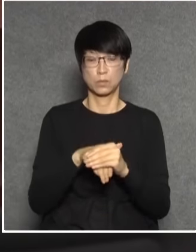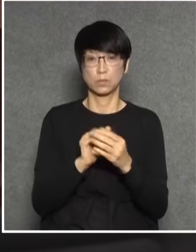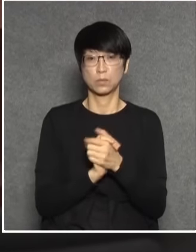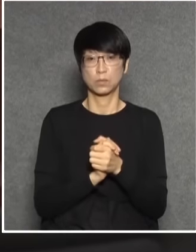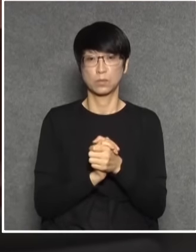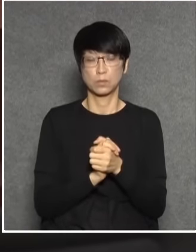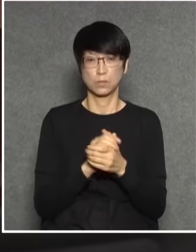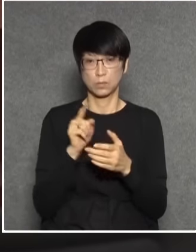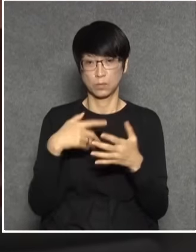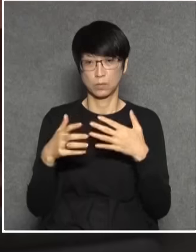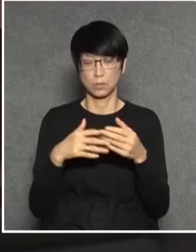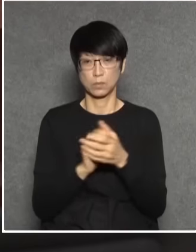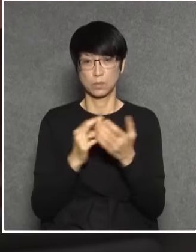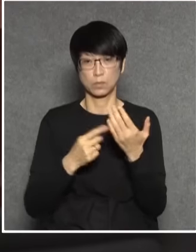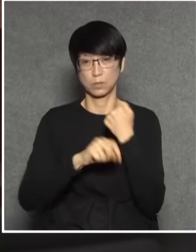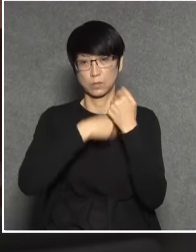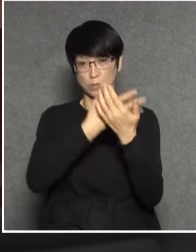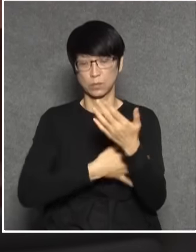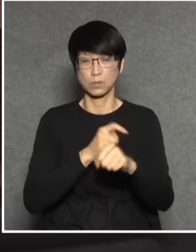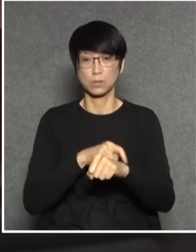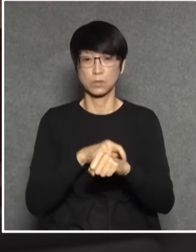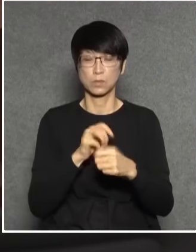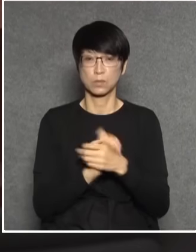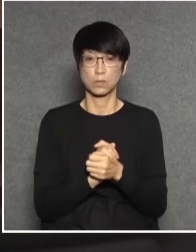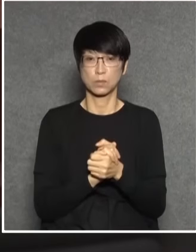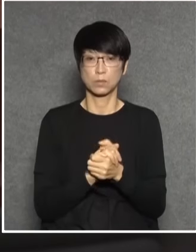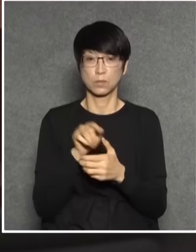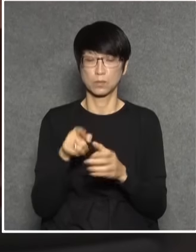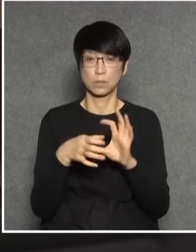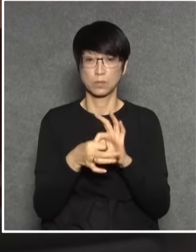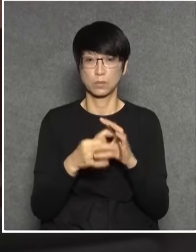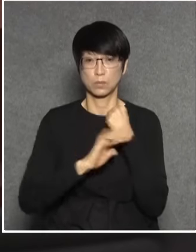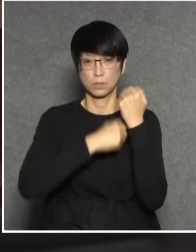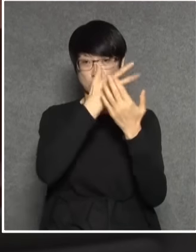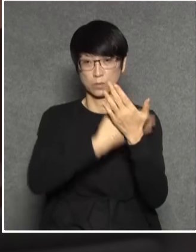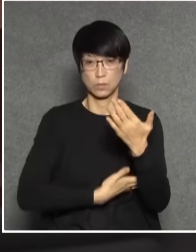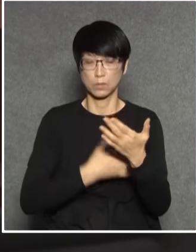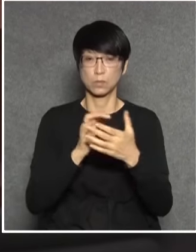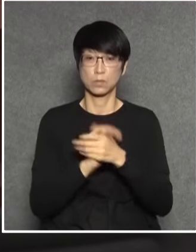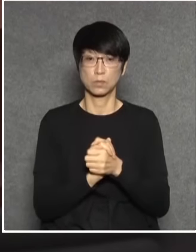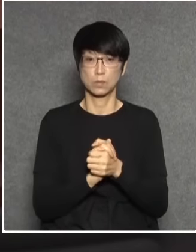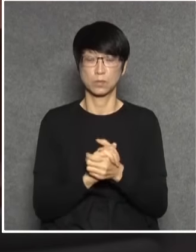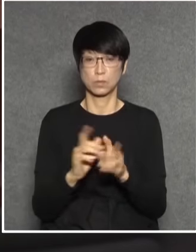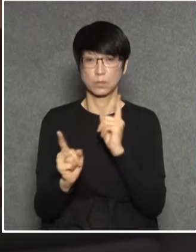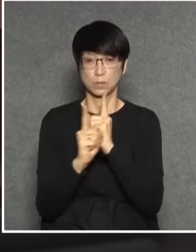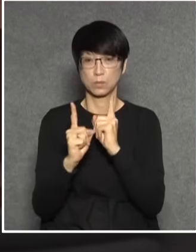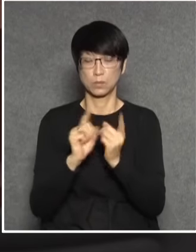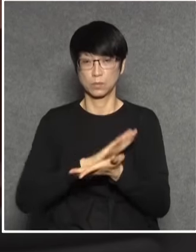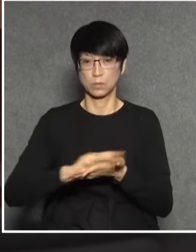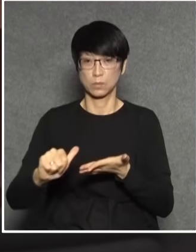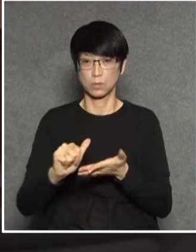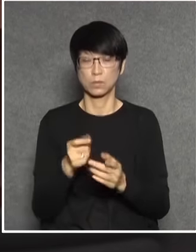述。我們在草擬法例的時候，務必是要使有關條文在法律上達至精準，否則是可